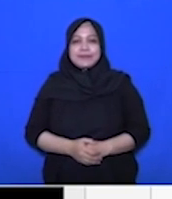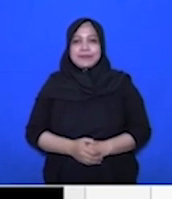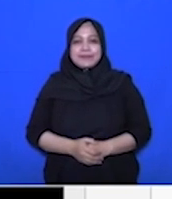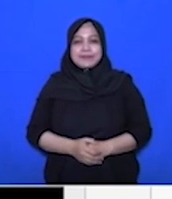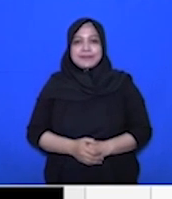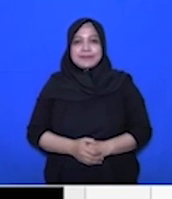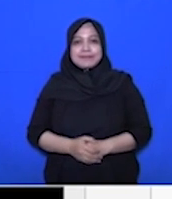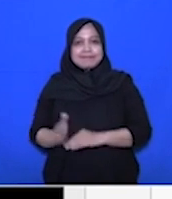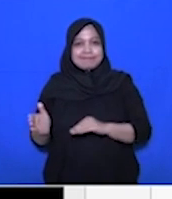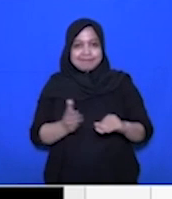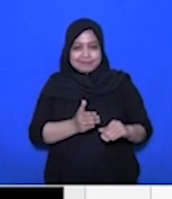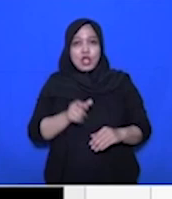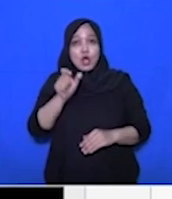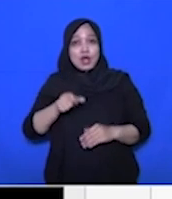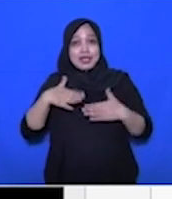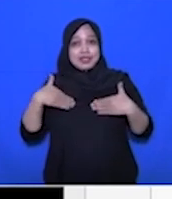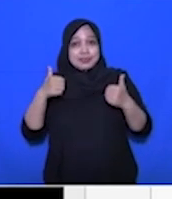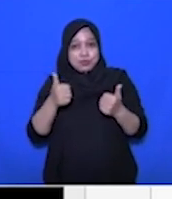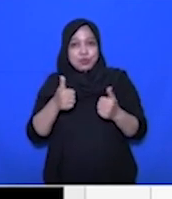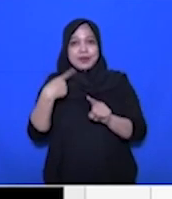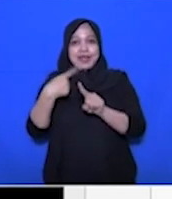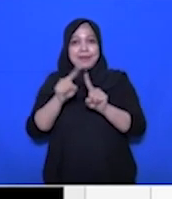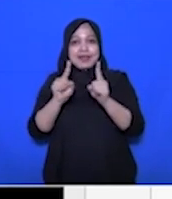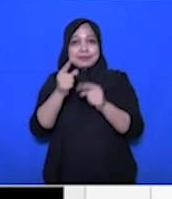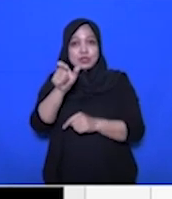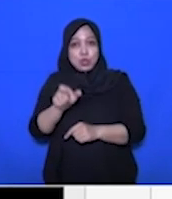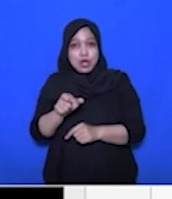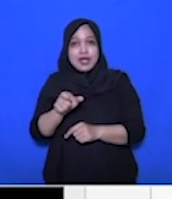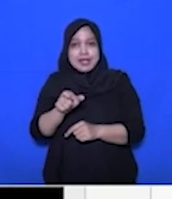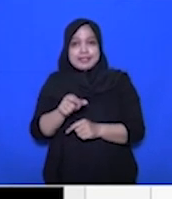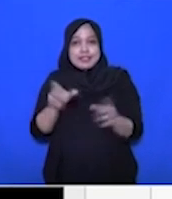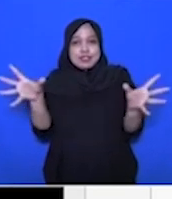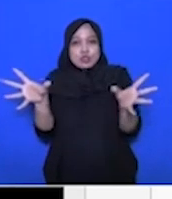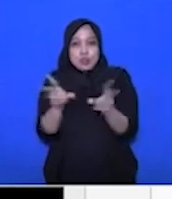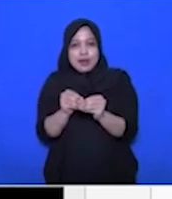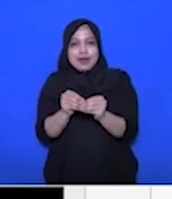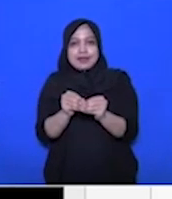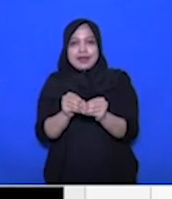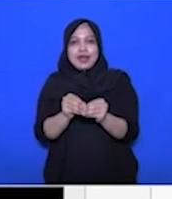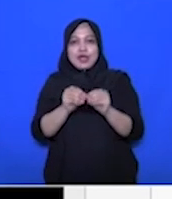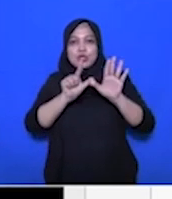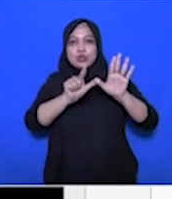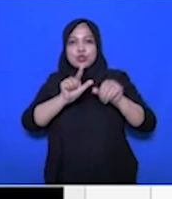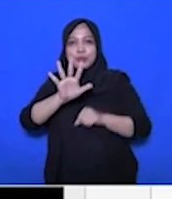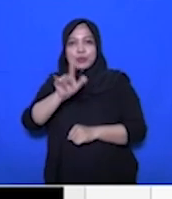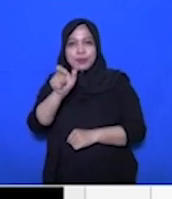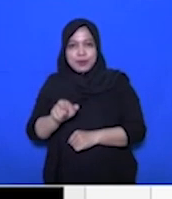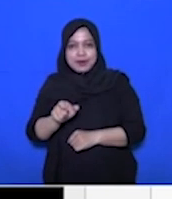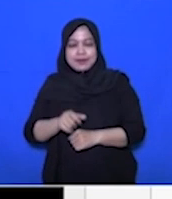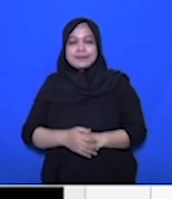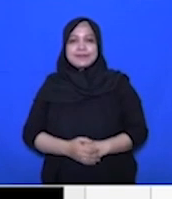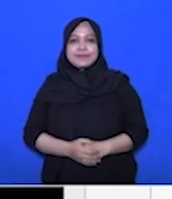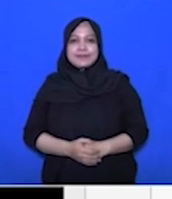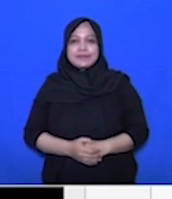ada penambahan kasus sembuh 11 orang sehingga total yang sembuh sebanyak 75 orang